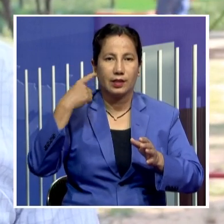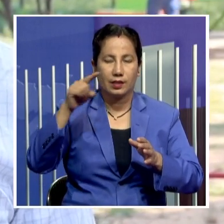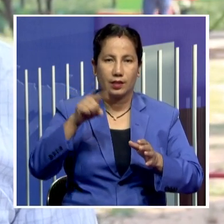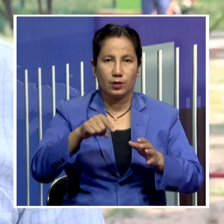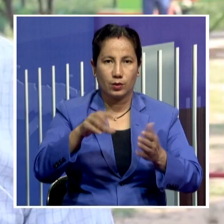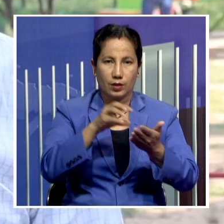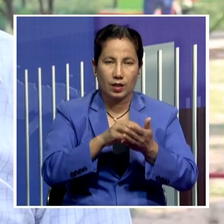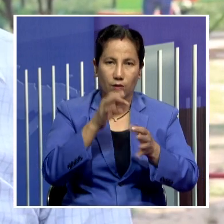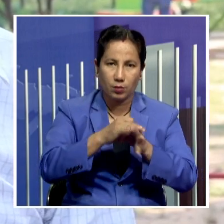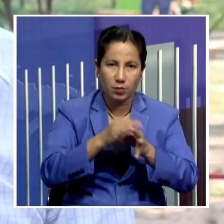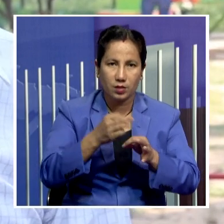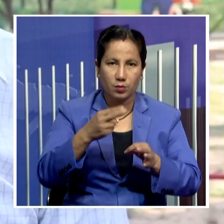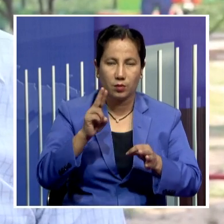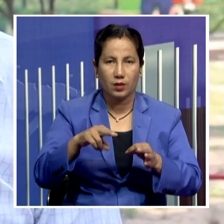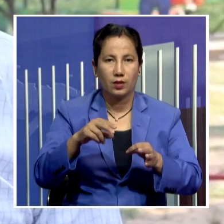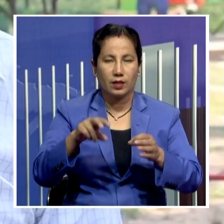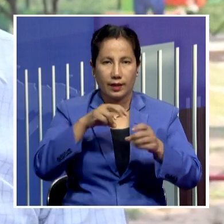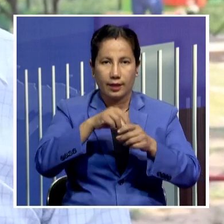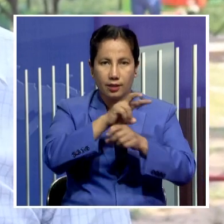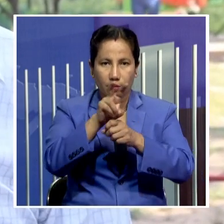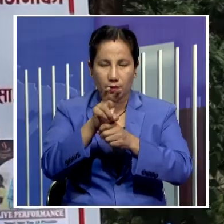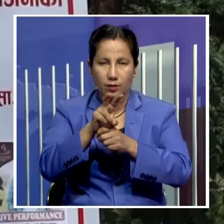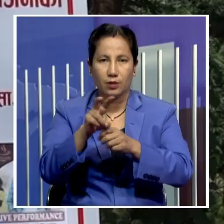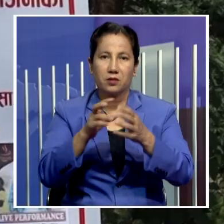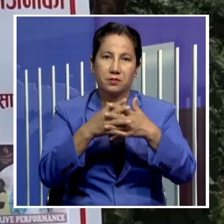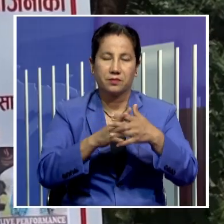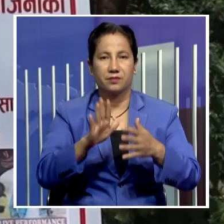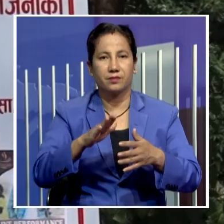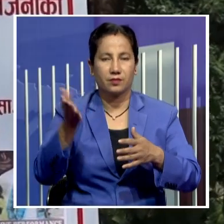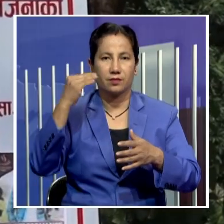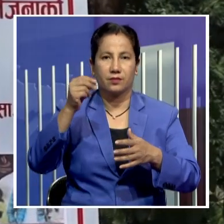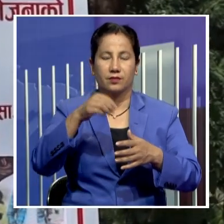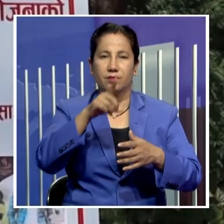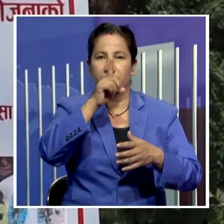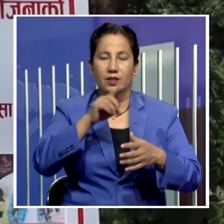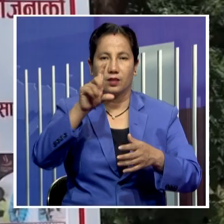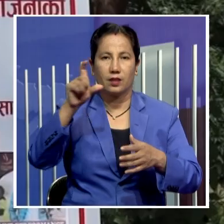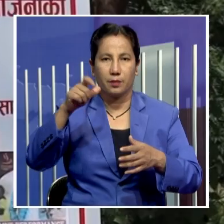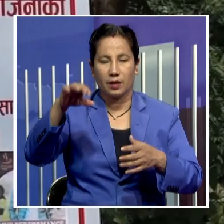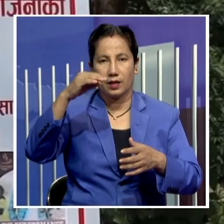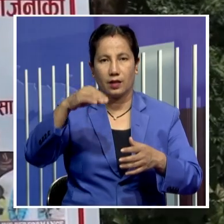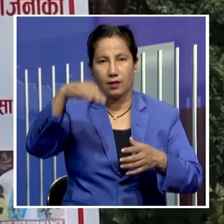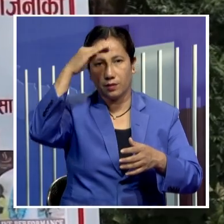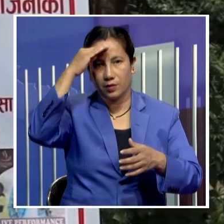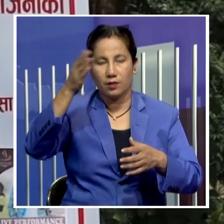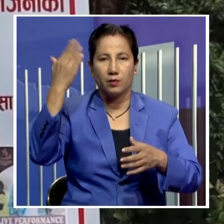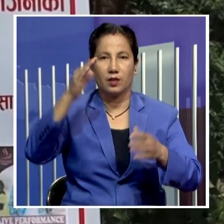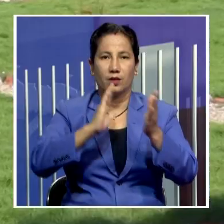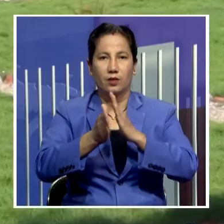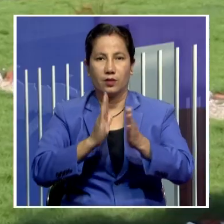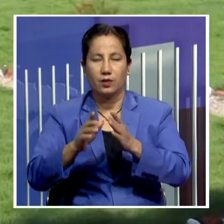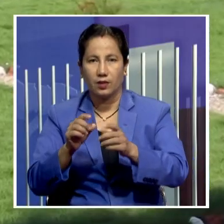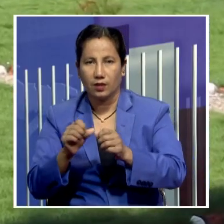यो ठाउँ अलिक व्यवस्थित भयो भने आन्तरिक पर्यटकहरू झन् घुचुलो लाग्ने। गत आर्थिक वर्षमा नेपाल सहरी शासकीय तथा पूर्वाधार आयोजना